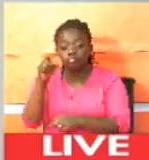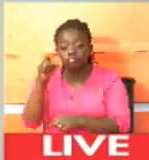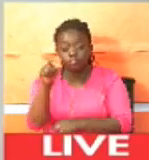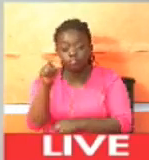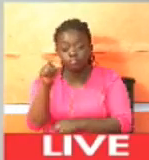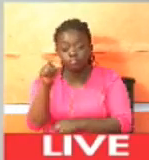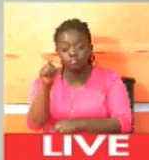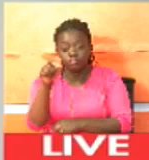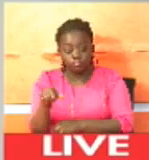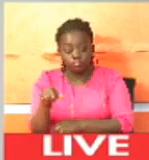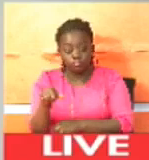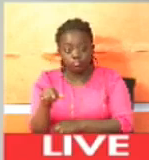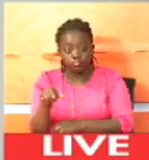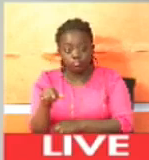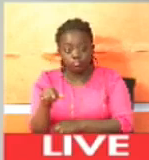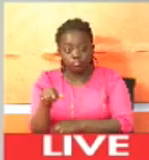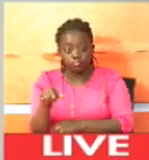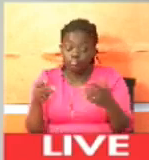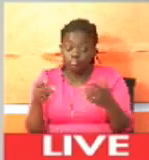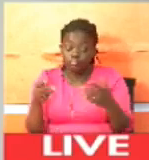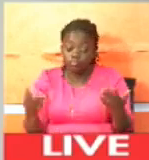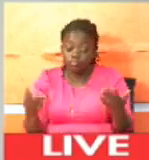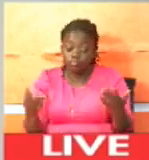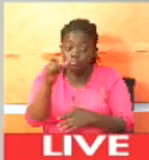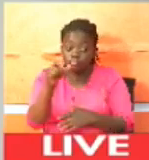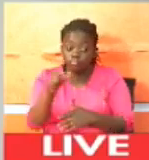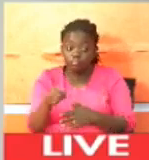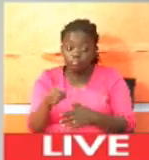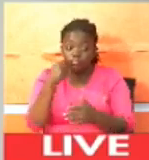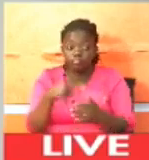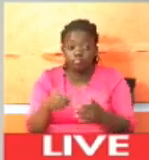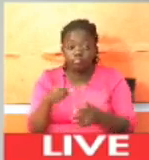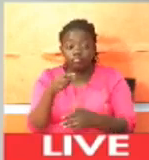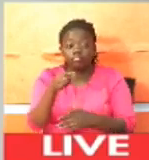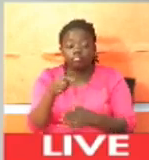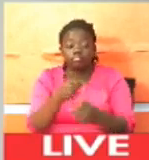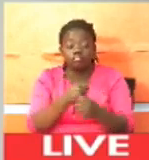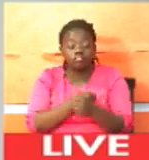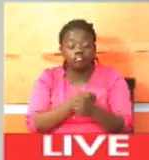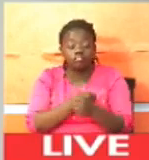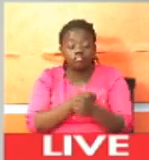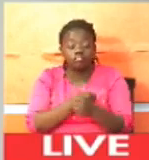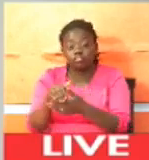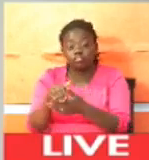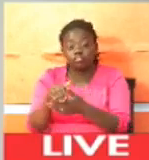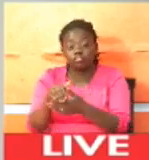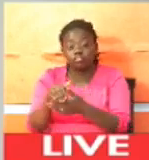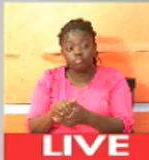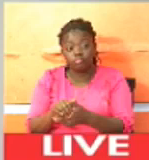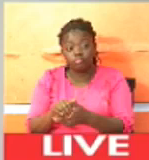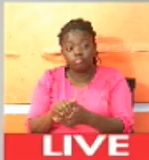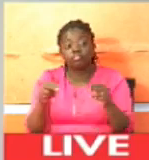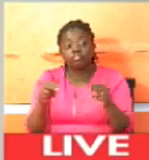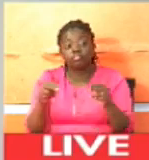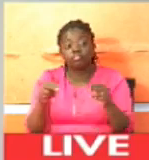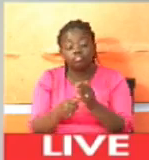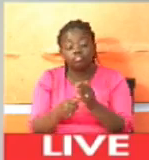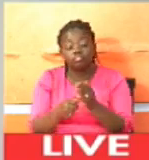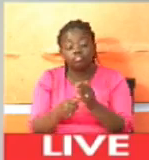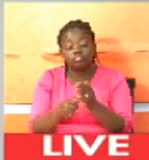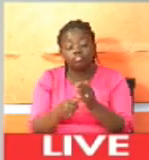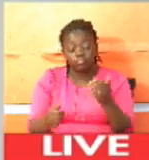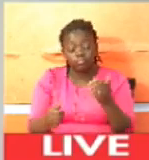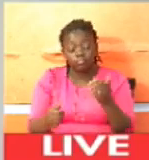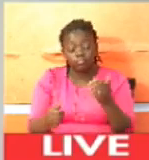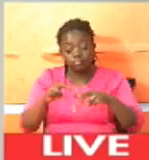ate n'oyo nogo si musango omuntu okubayo n'agamba munne nti namwagalira bba gusigwe musango poliisi gw'erina